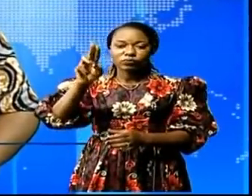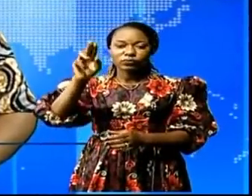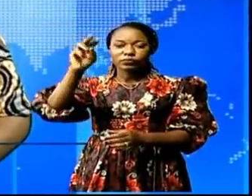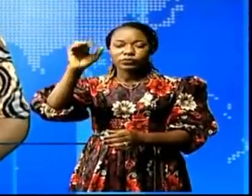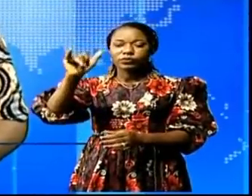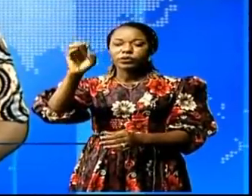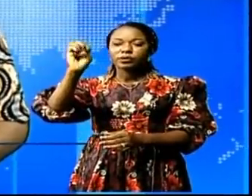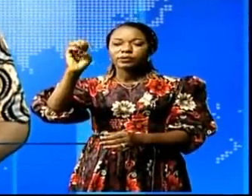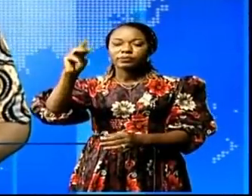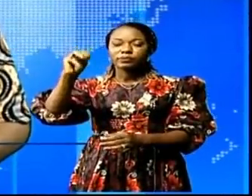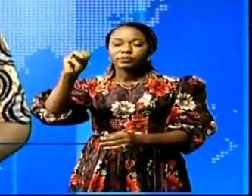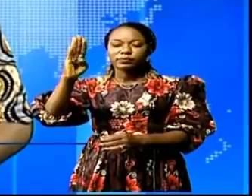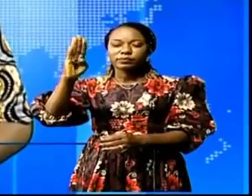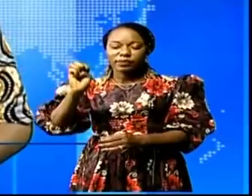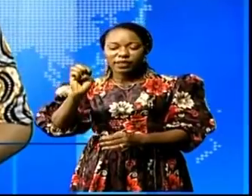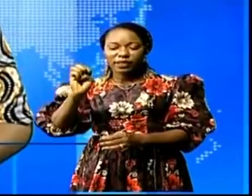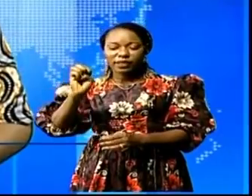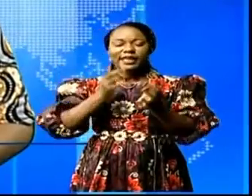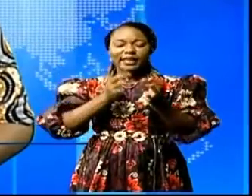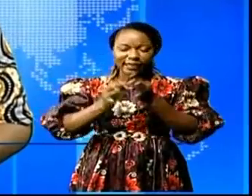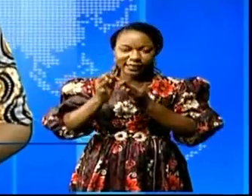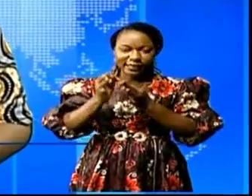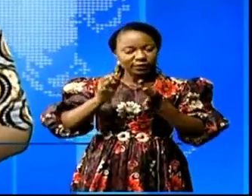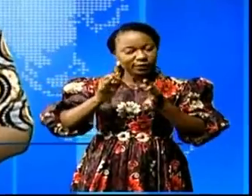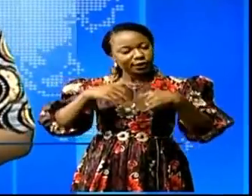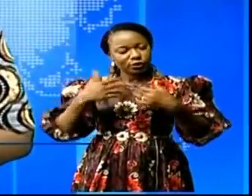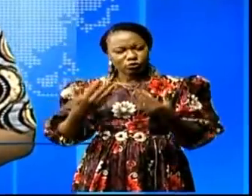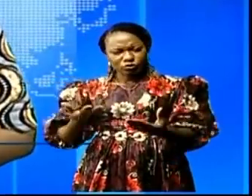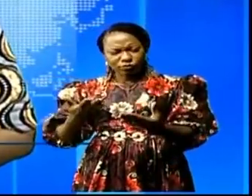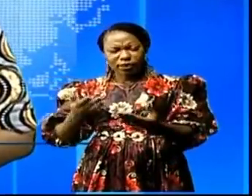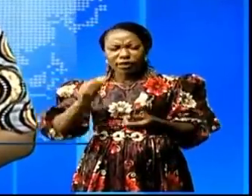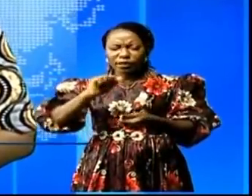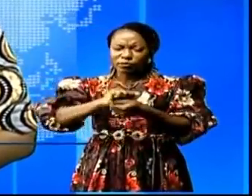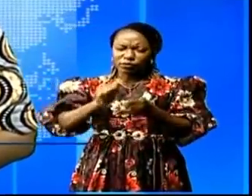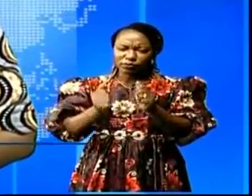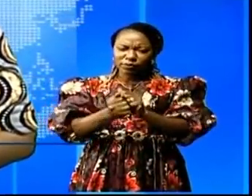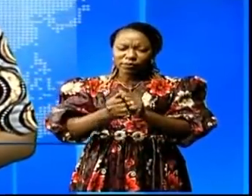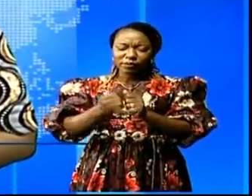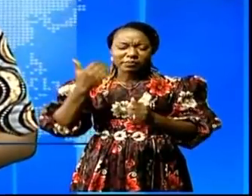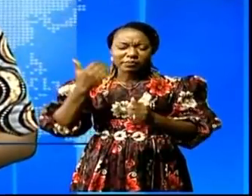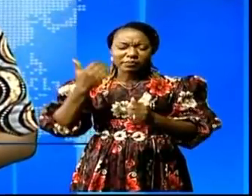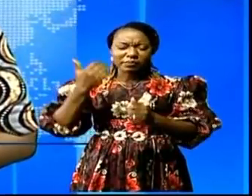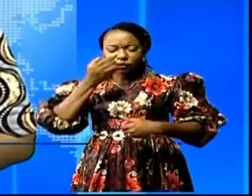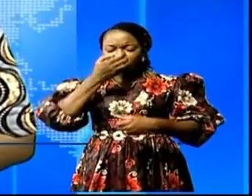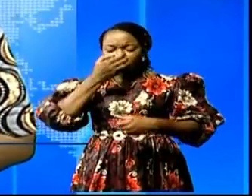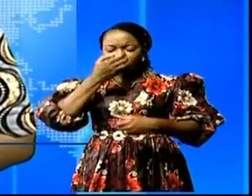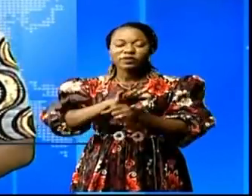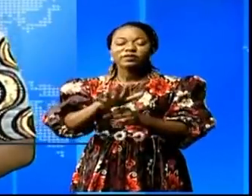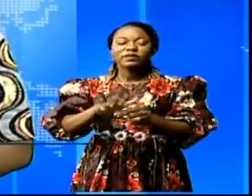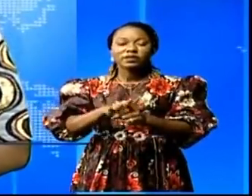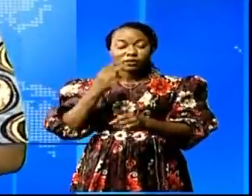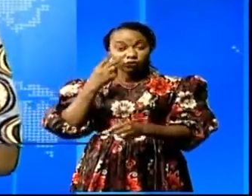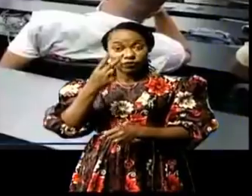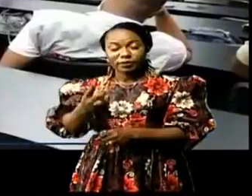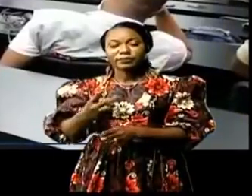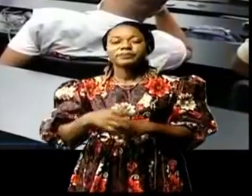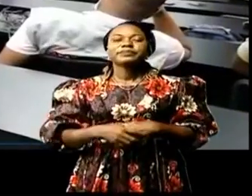COVID-19, a fait le point sur la situation de cette maladie au pays. Lopez Kakouba.